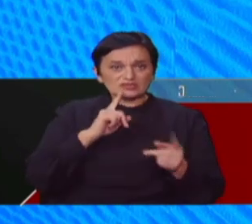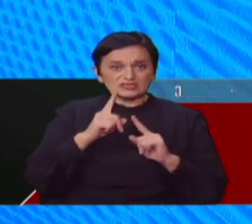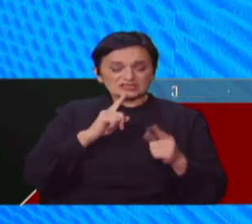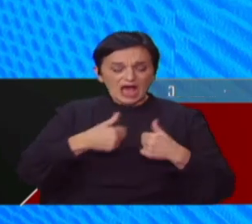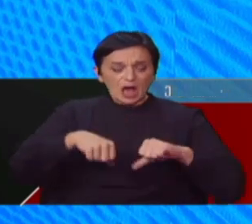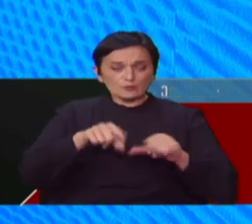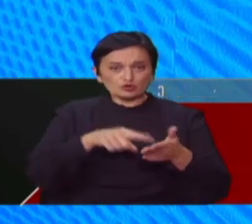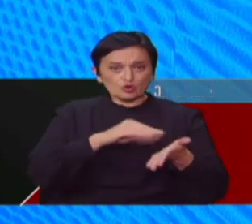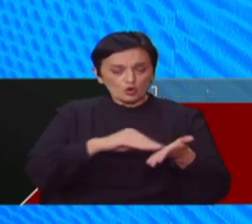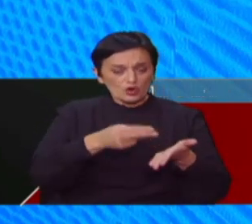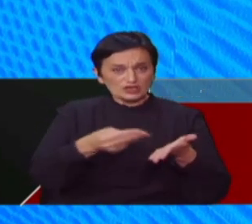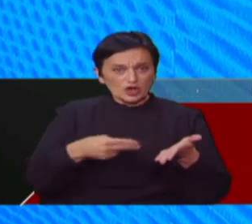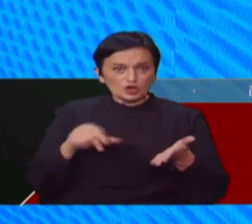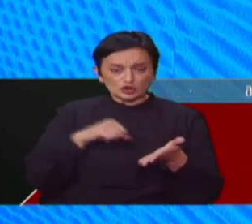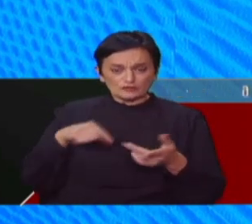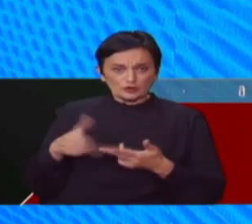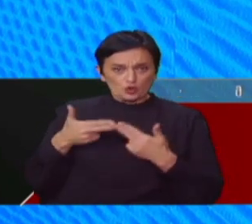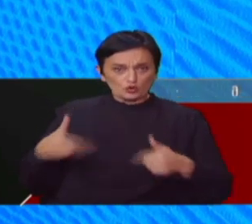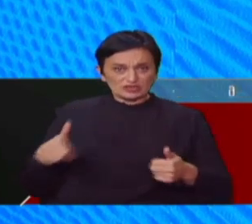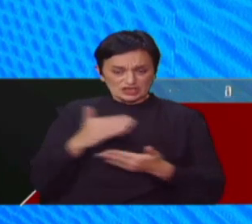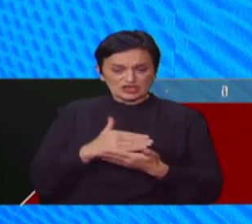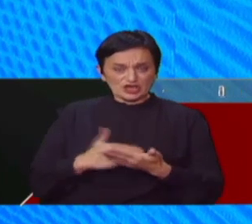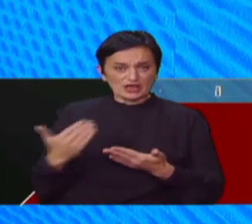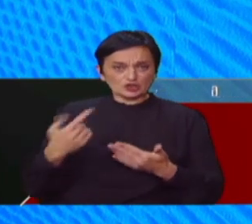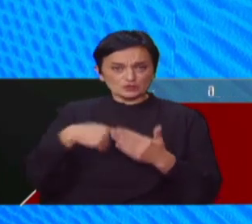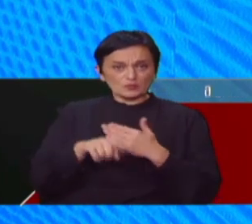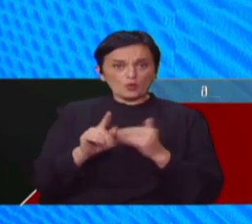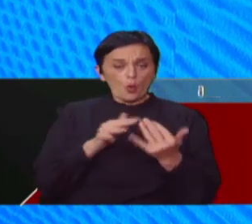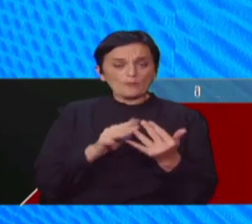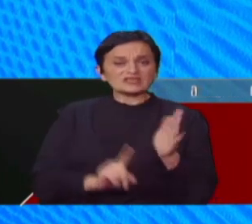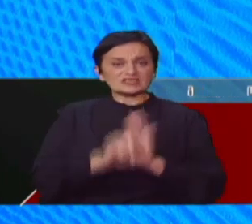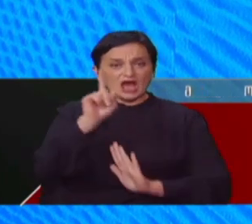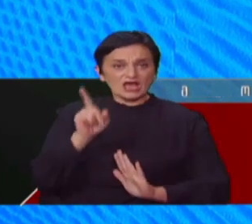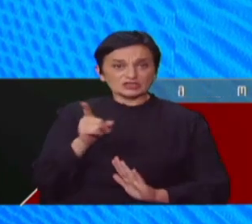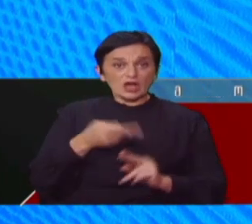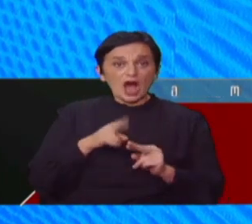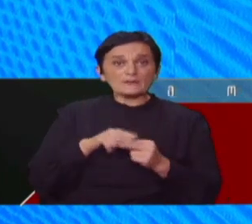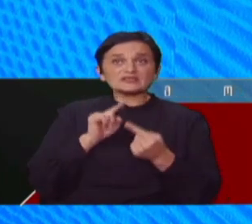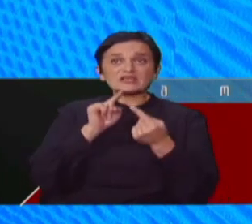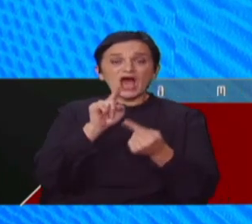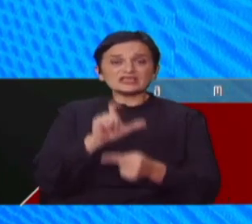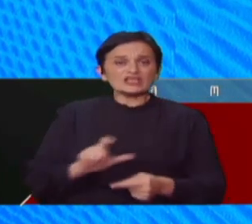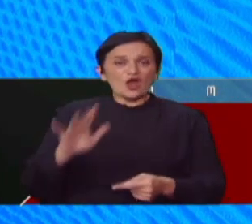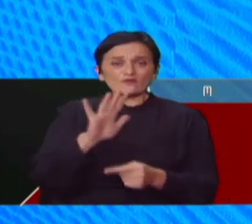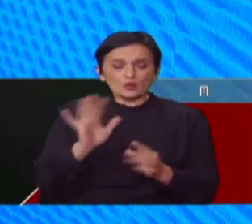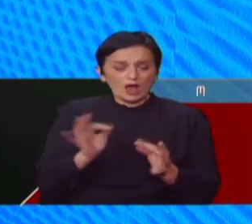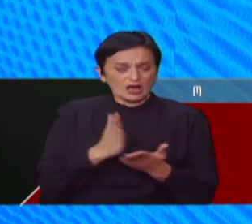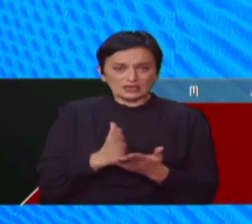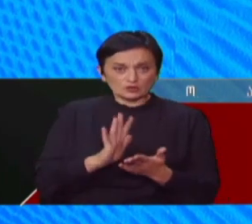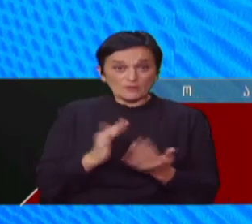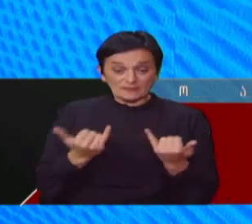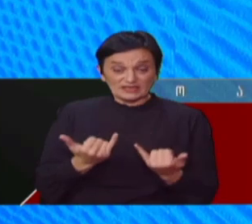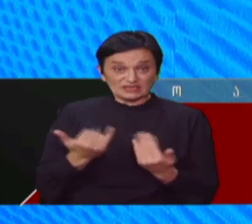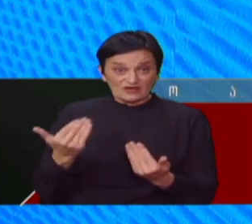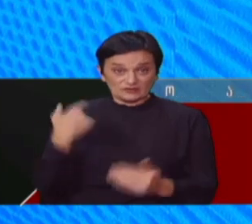სადაც თავადვე აღიარეს რეჟიმის მიერ ომის დაწყება. ამაზე უფრო ანტიევროპული ბუნებრივი არაფერი არსებობს და მათი